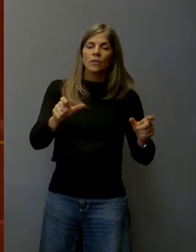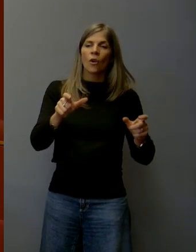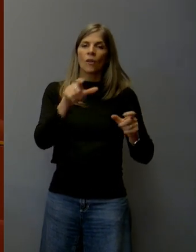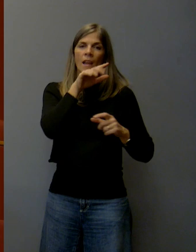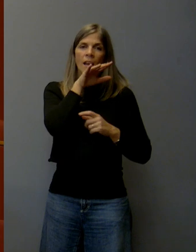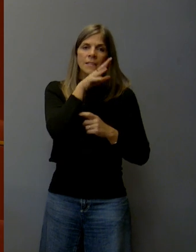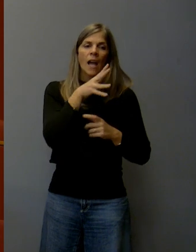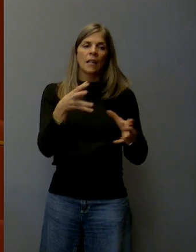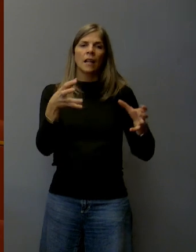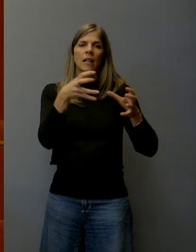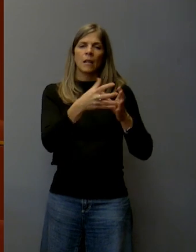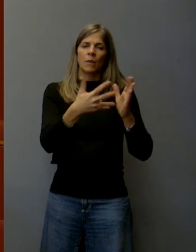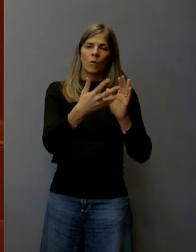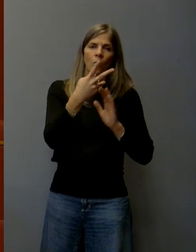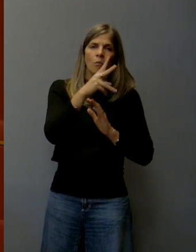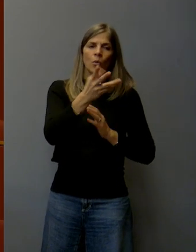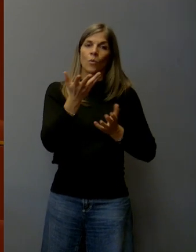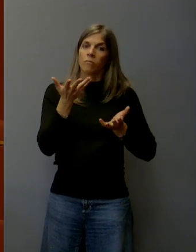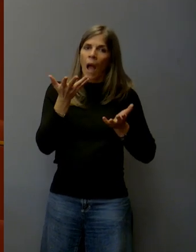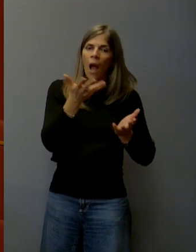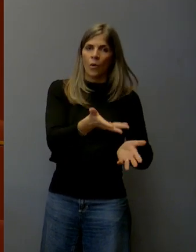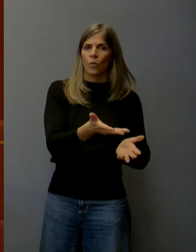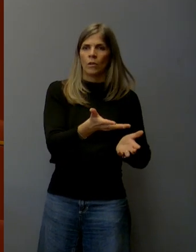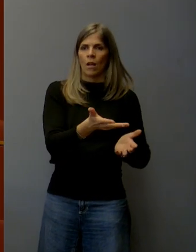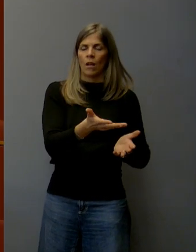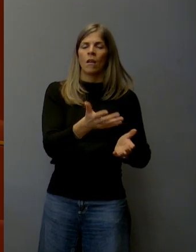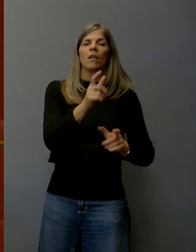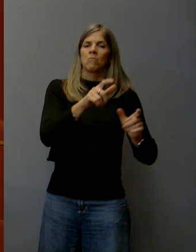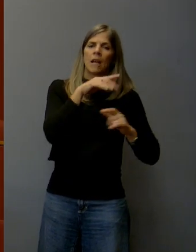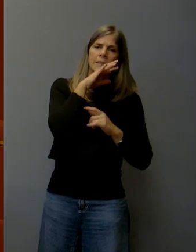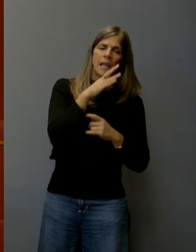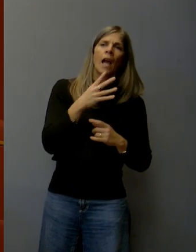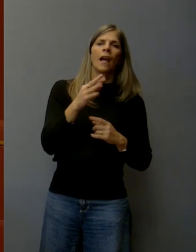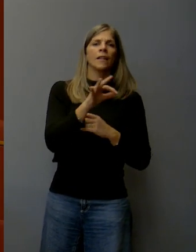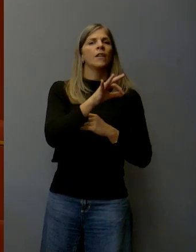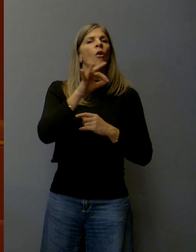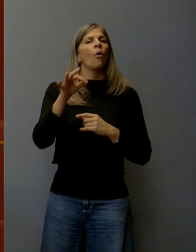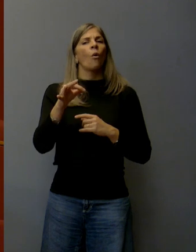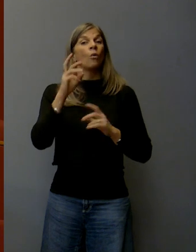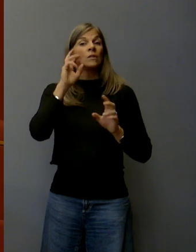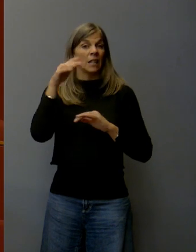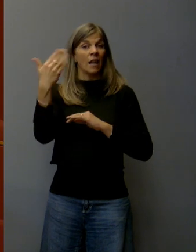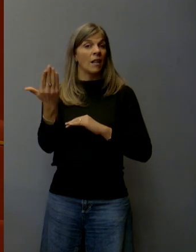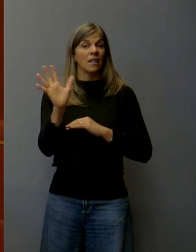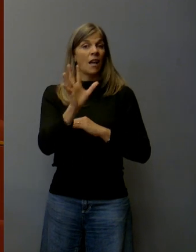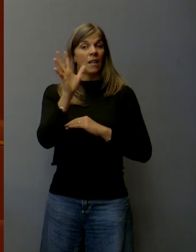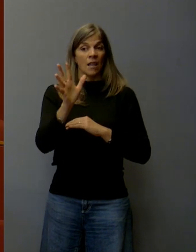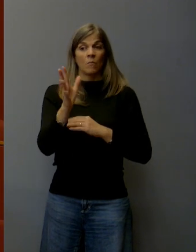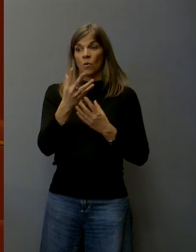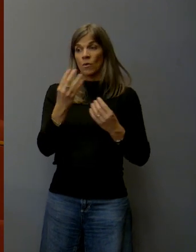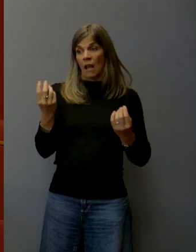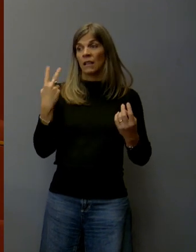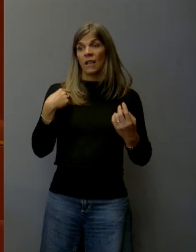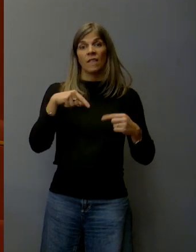in difficoltà io adesso ho parlato degli anziani però noi possiamo pensare anche alla popolazione straniera che vive nel nostro territorio